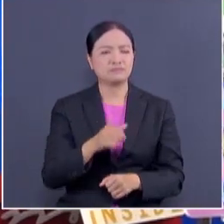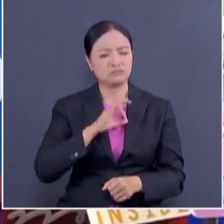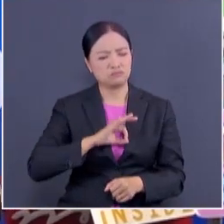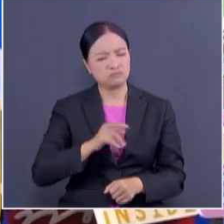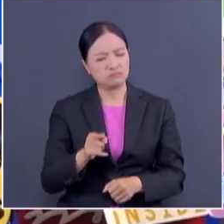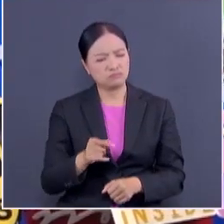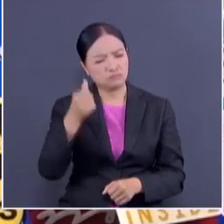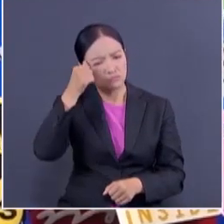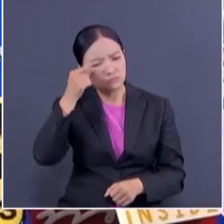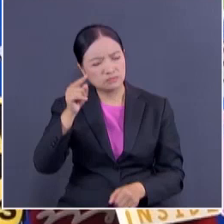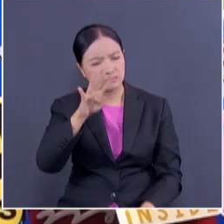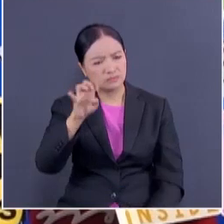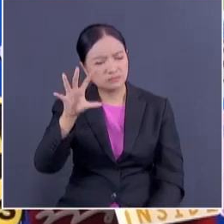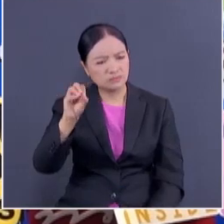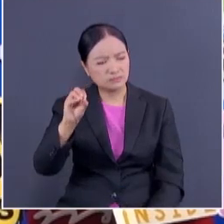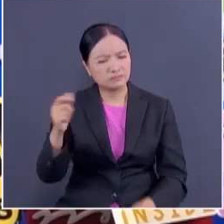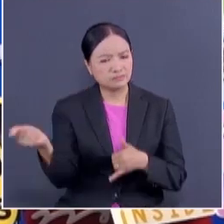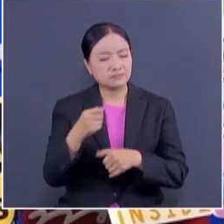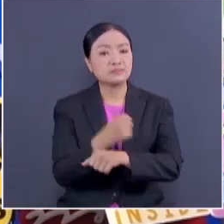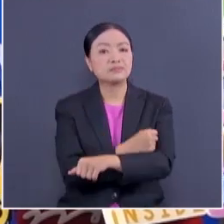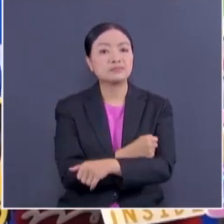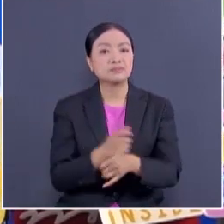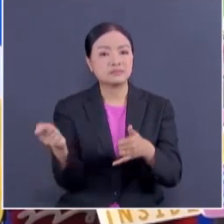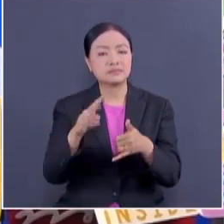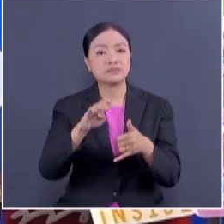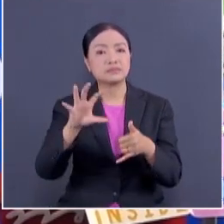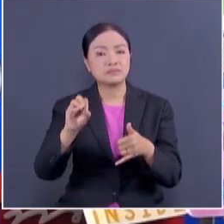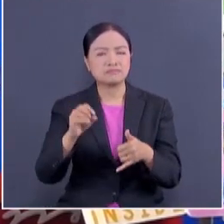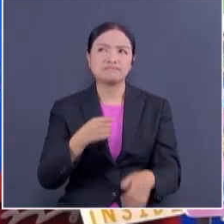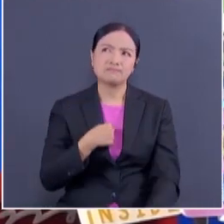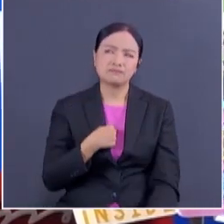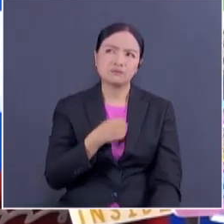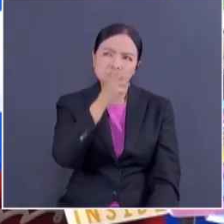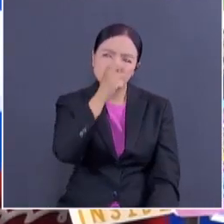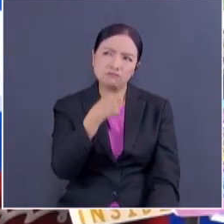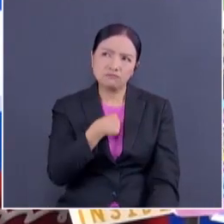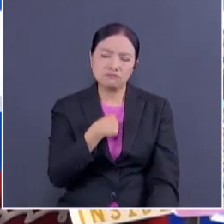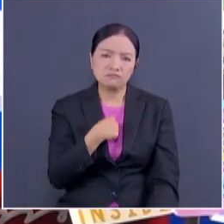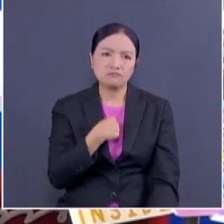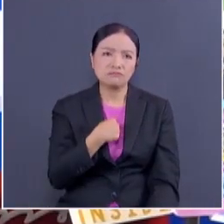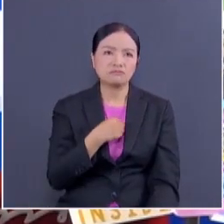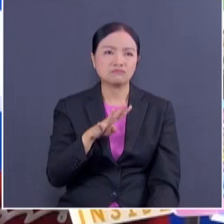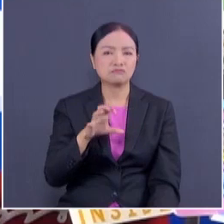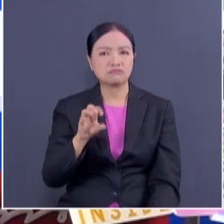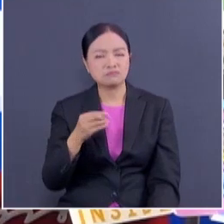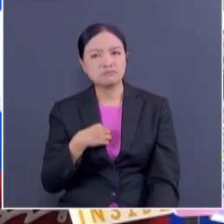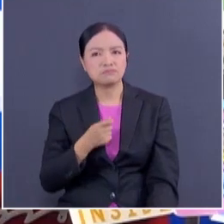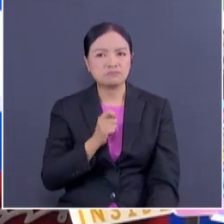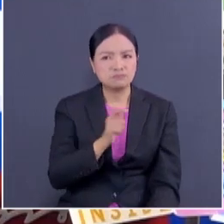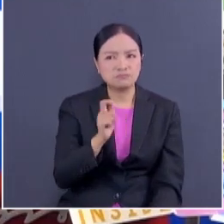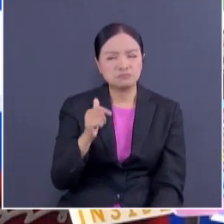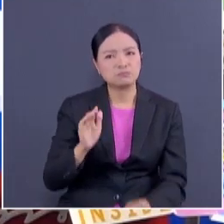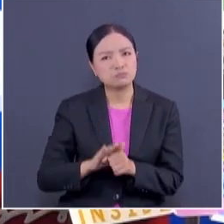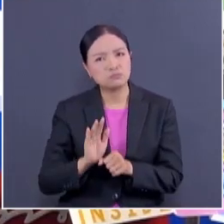สึกว่ามันเป็นไปตามที่เราได้คิดแล้วเรารู้สึกแบบเราได้ช่วยเหลืออะไรเขาบ้างผมได้เรียนรู้แล้วก็เข้า